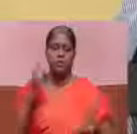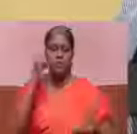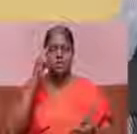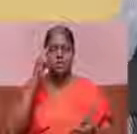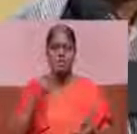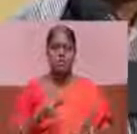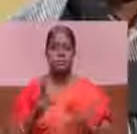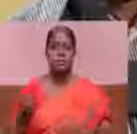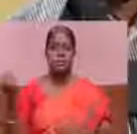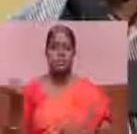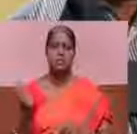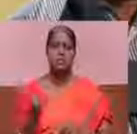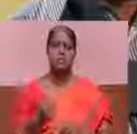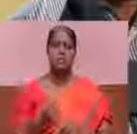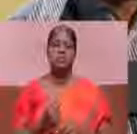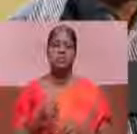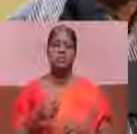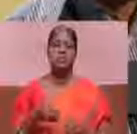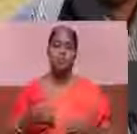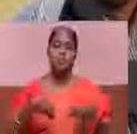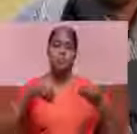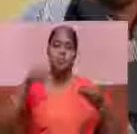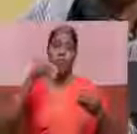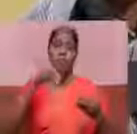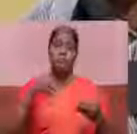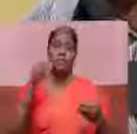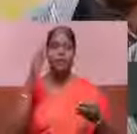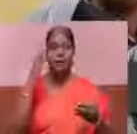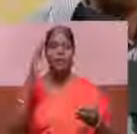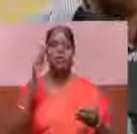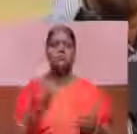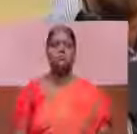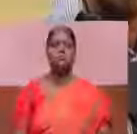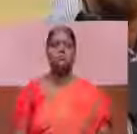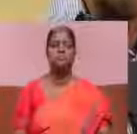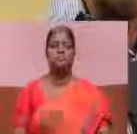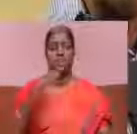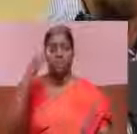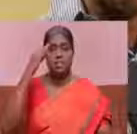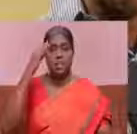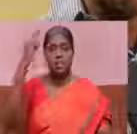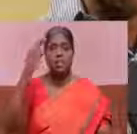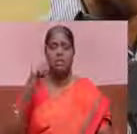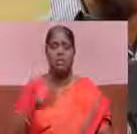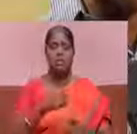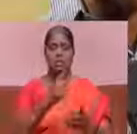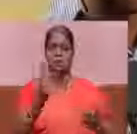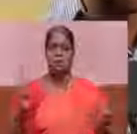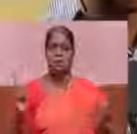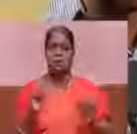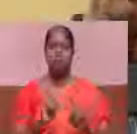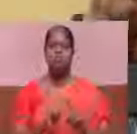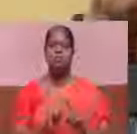ஆக்கப்பூர்வ சிந்தனைதான் மாற்றுத்திறனாளிகளுக்கும் ஊக்கம் அளிக்கக்கூடியதாக இருக்கும். இந்த சீரிய